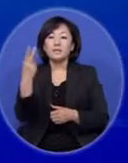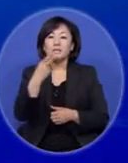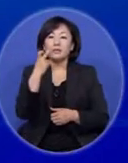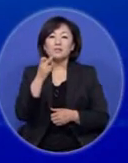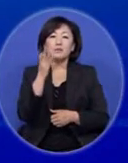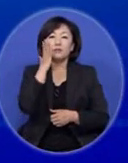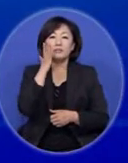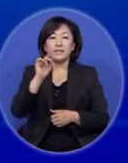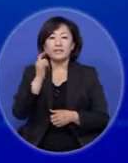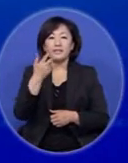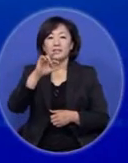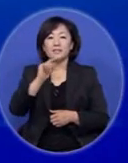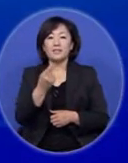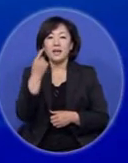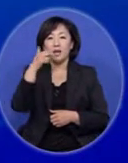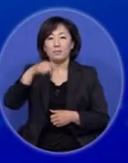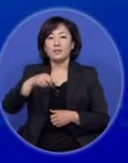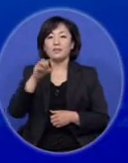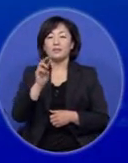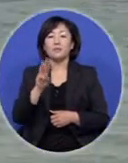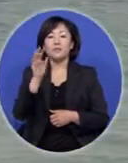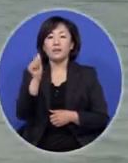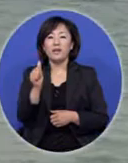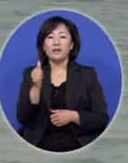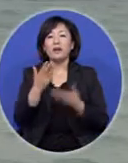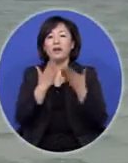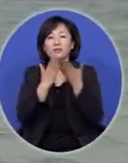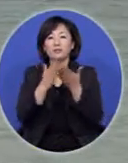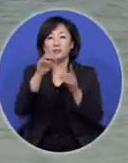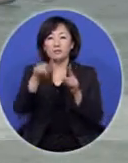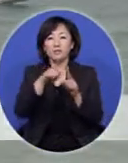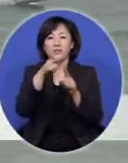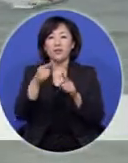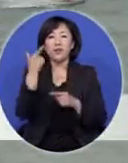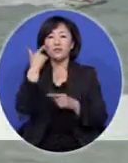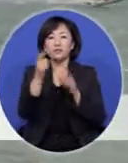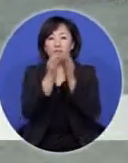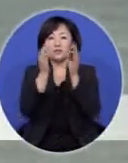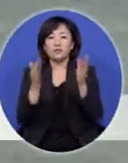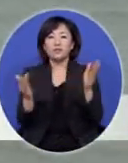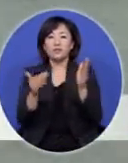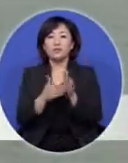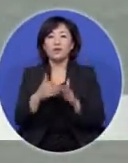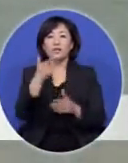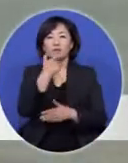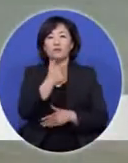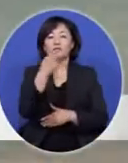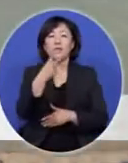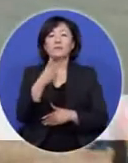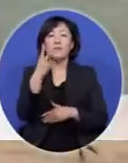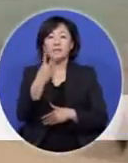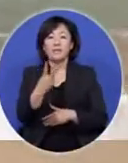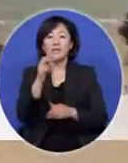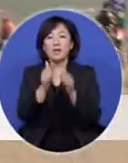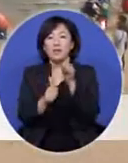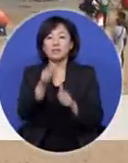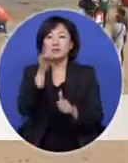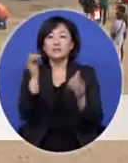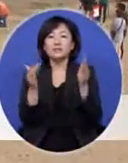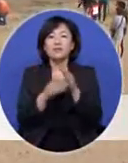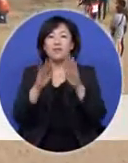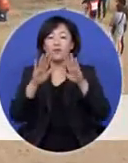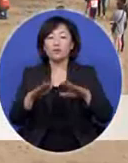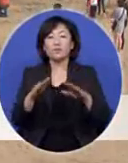2012 울산진화 PWA 세계 윈드서핑 대회 엿새째인 오늘은 슬라롬 63 2회전 결승전이 열립니다.